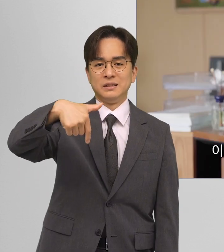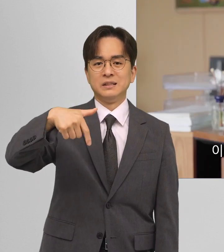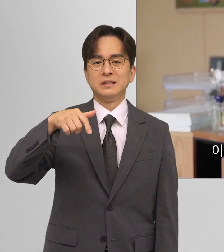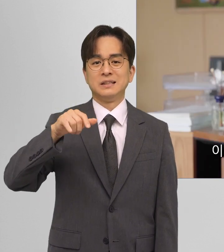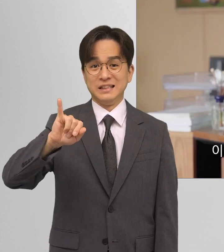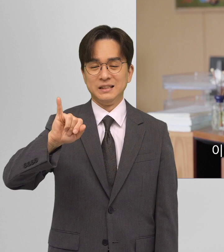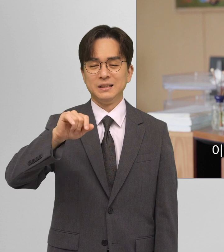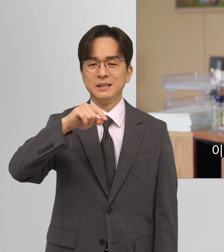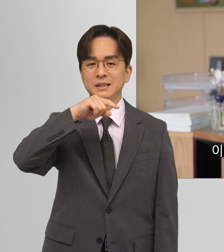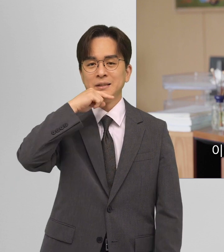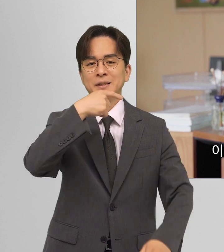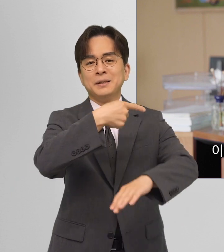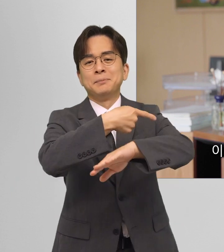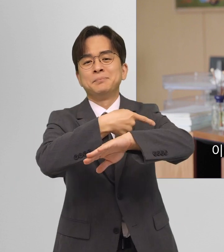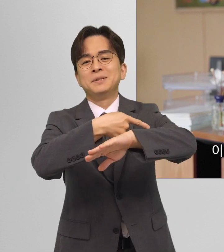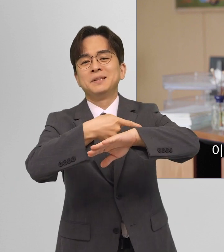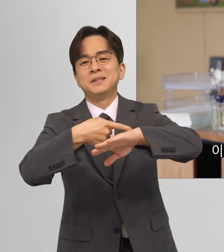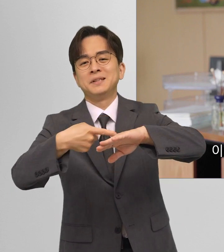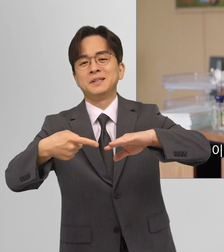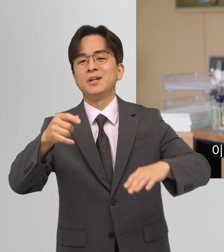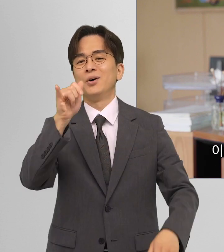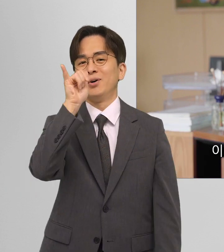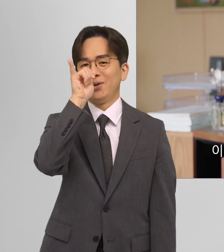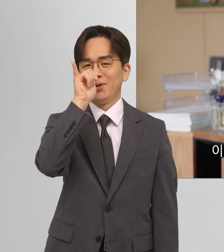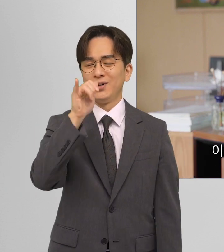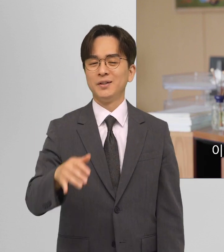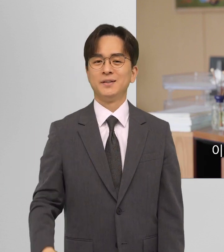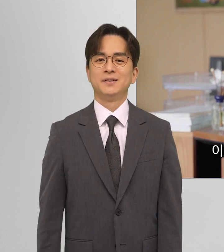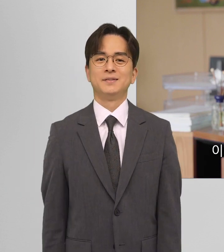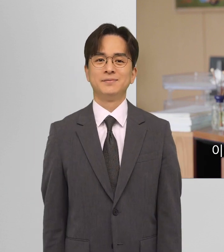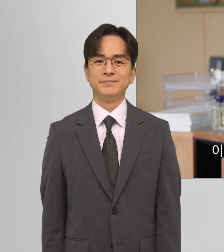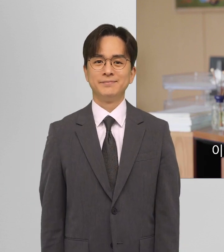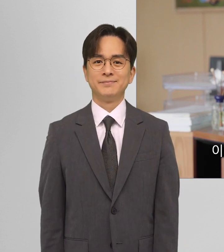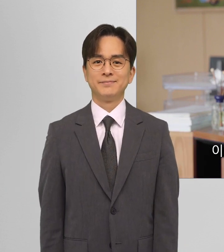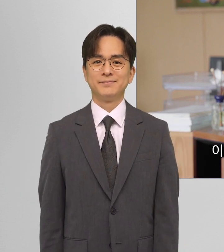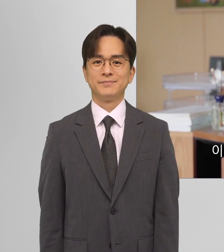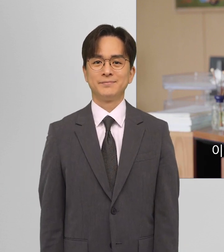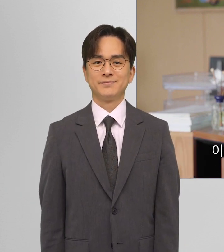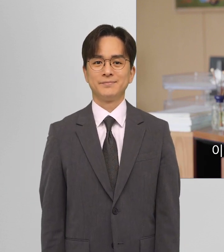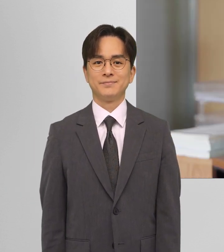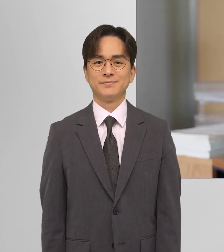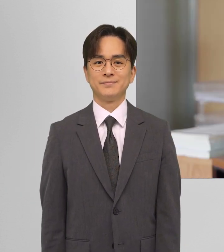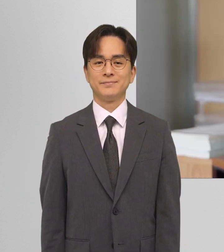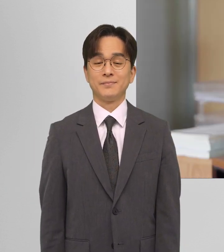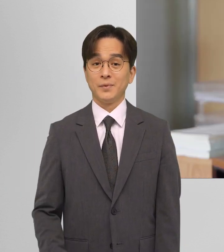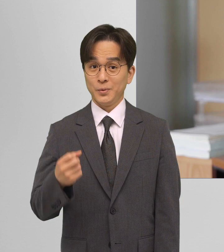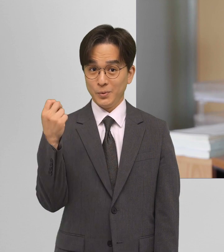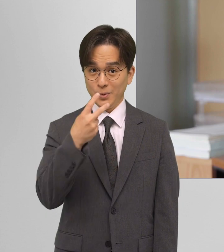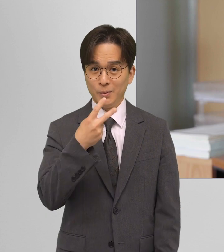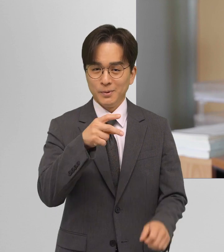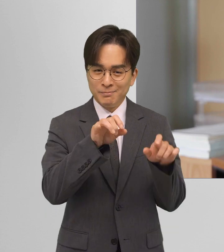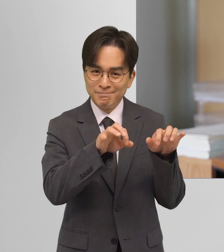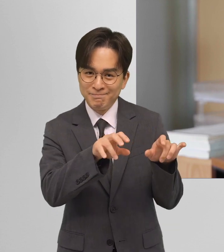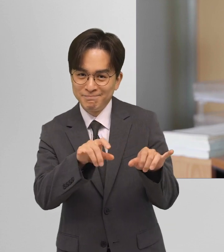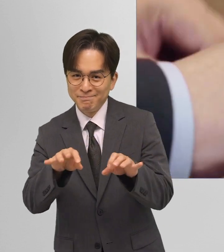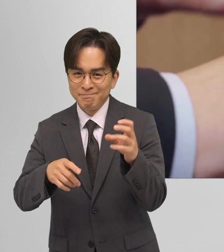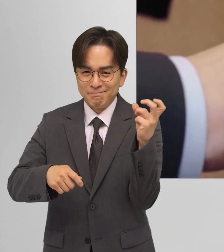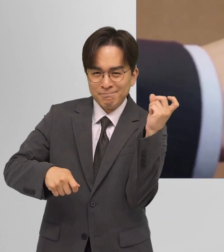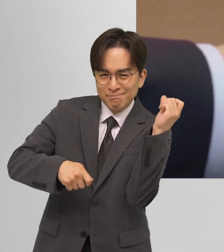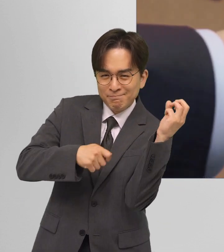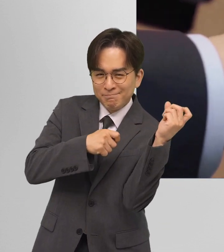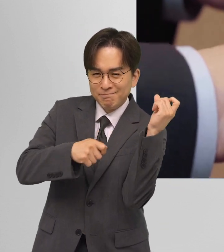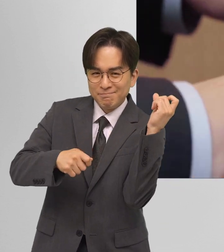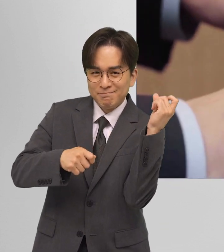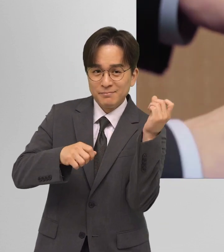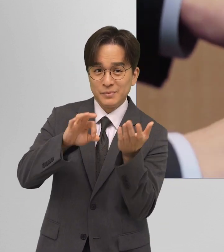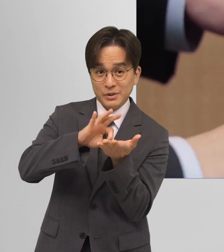이런 것들이 우리 DNA에 있지 않나 하는 생각이 들고요. 이제 악기를 다루다 보면은 마음만